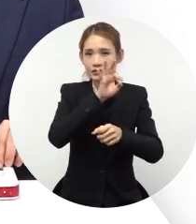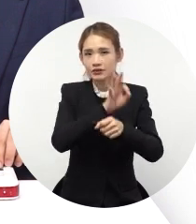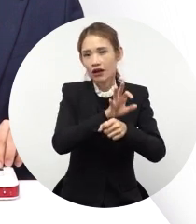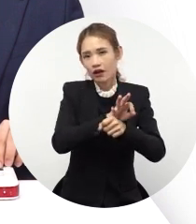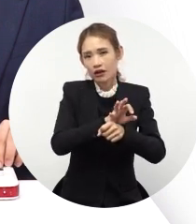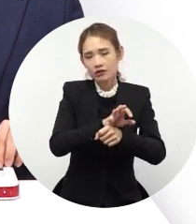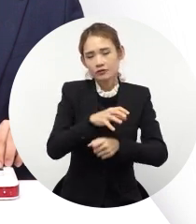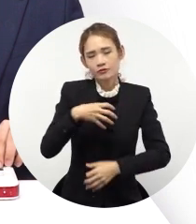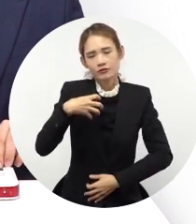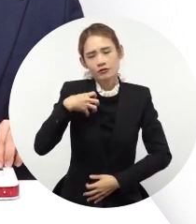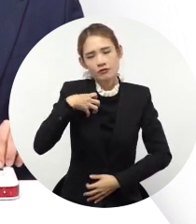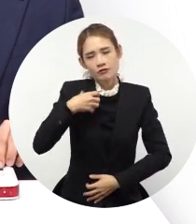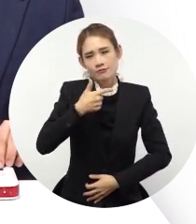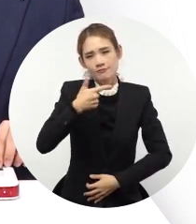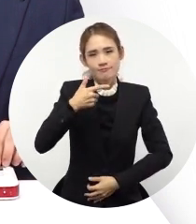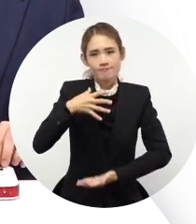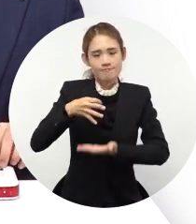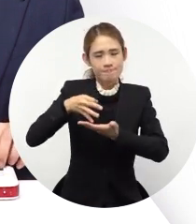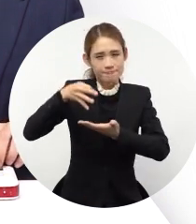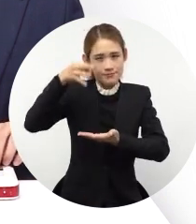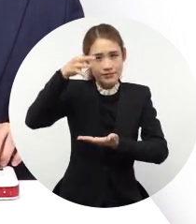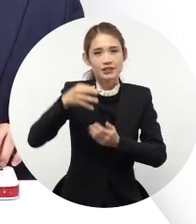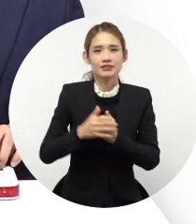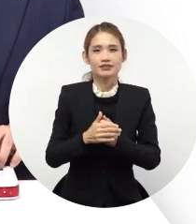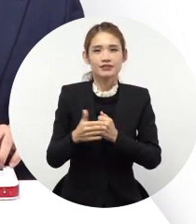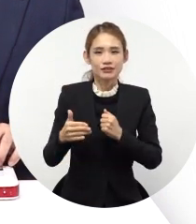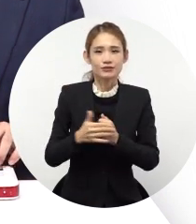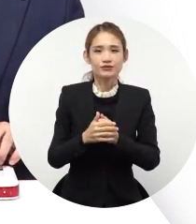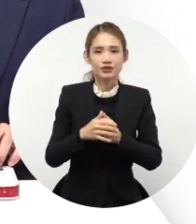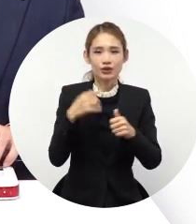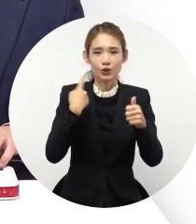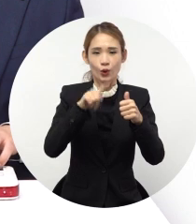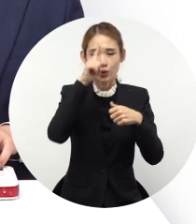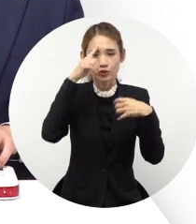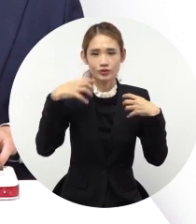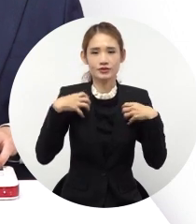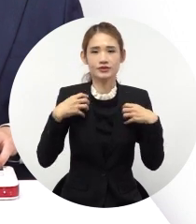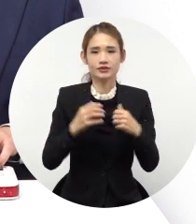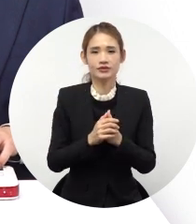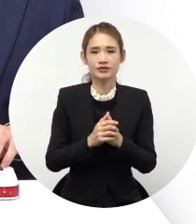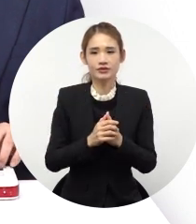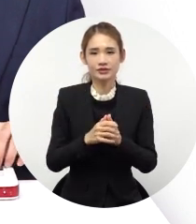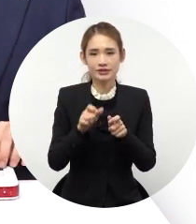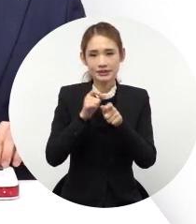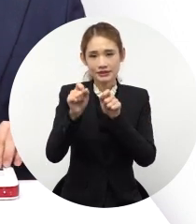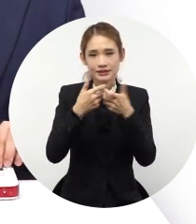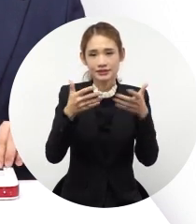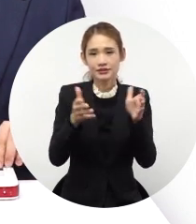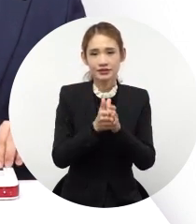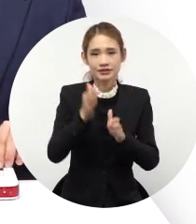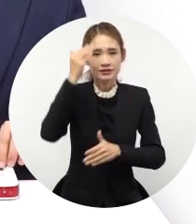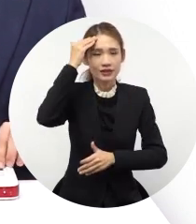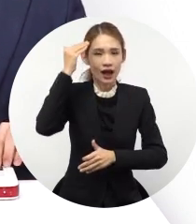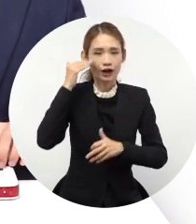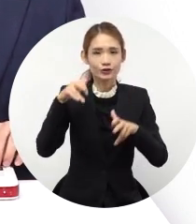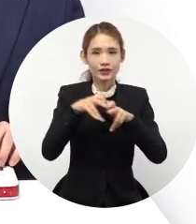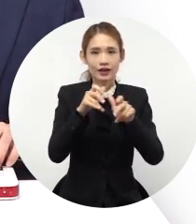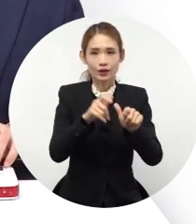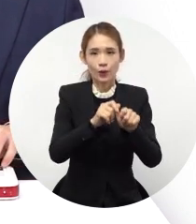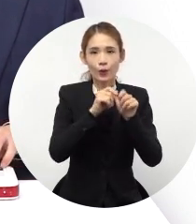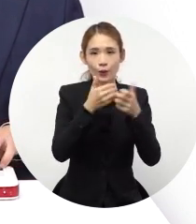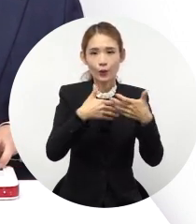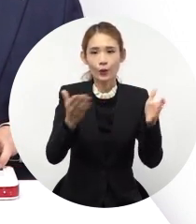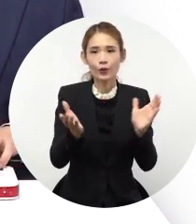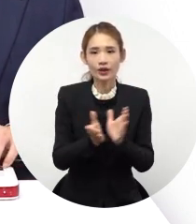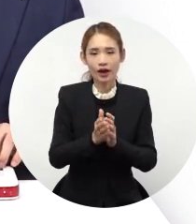사기엔 너무나 큰 금액이기 때문에 교육청이라든지 지자체, 또